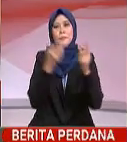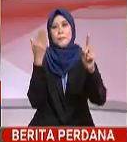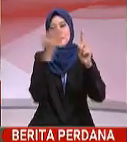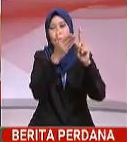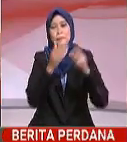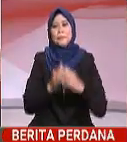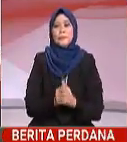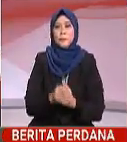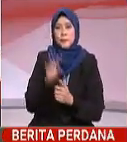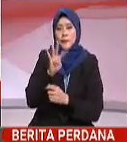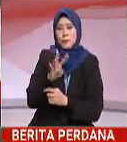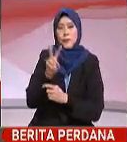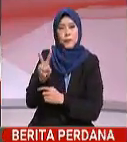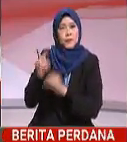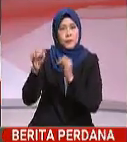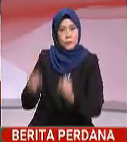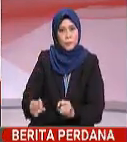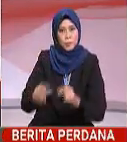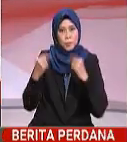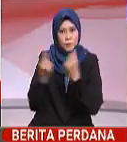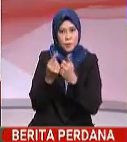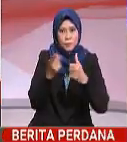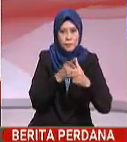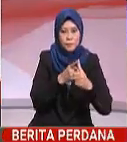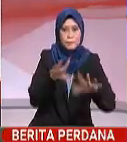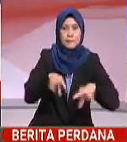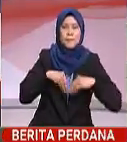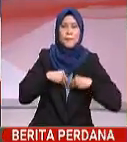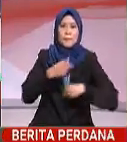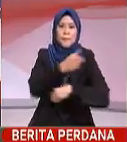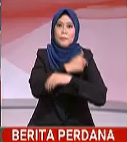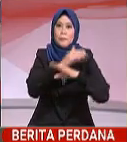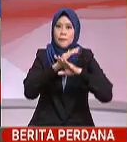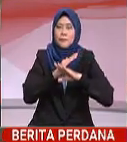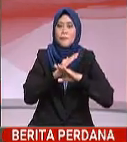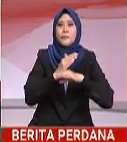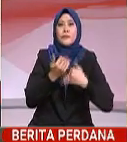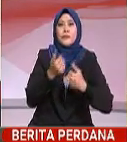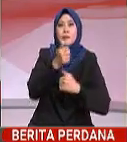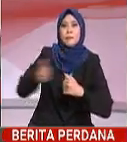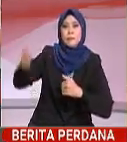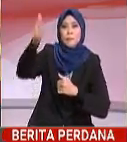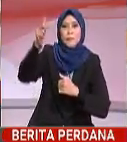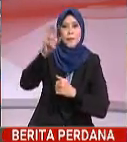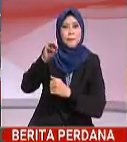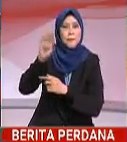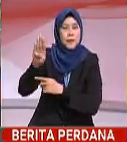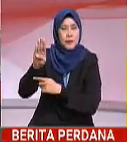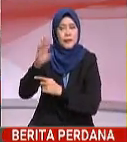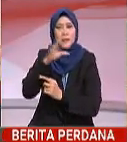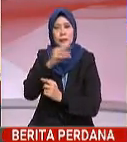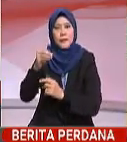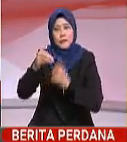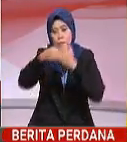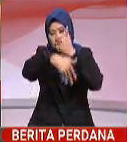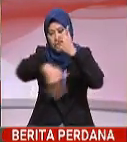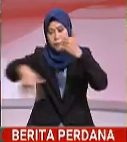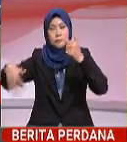sasar. 42 individu kumpulan pertama menerima vaksin diketuai Menteri Besarnya dan